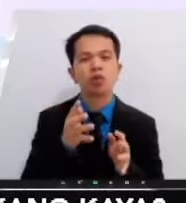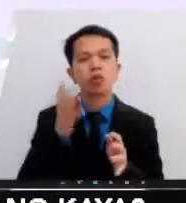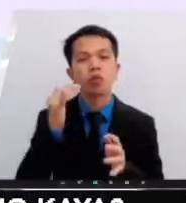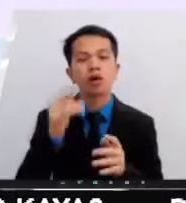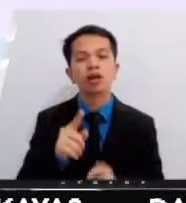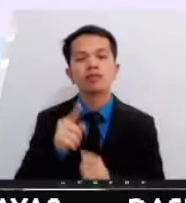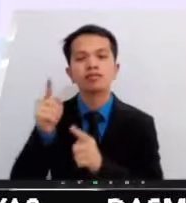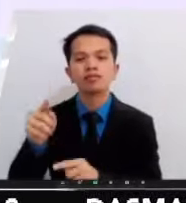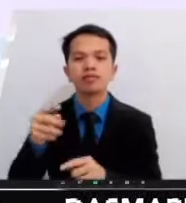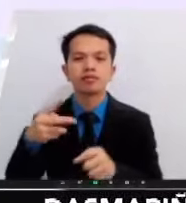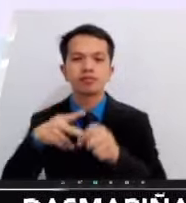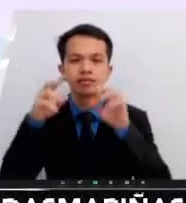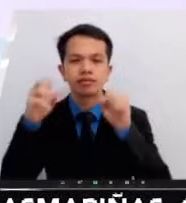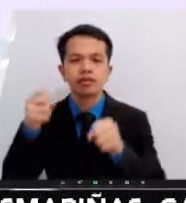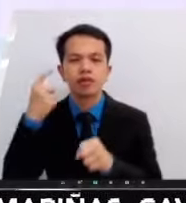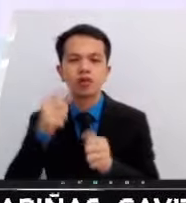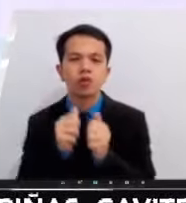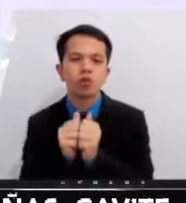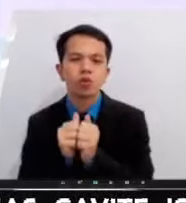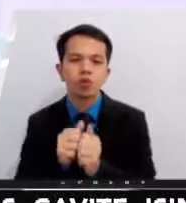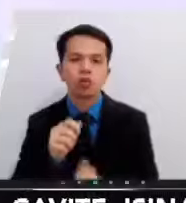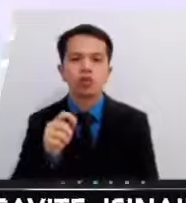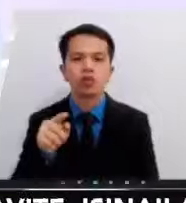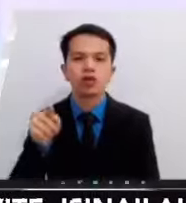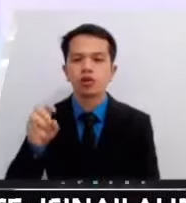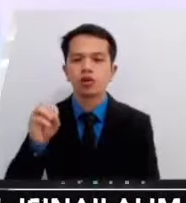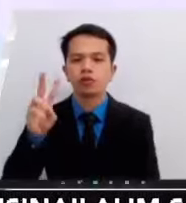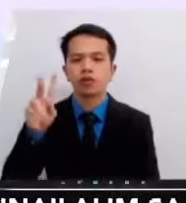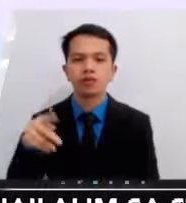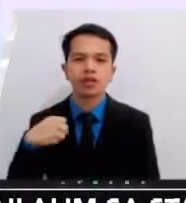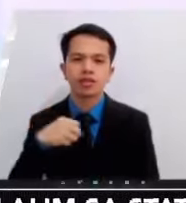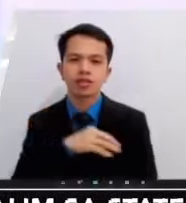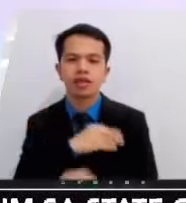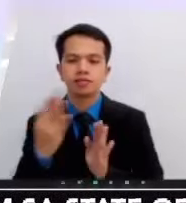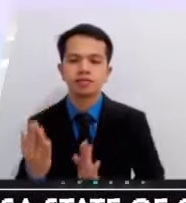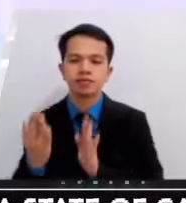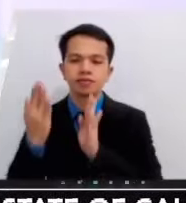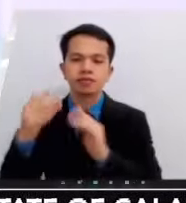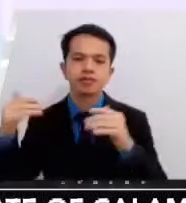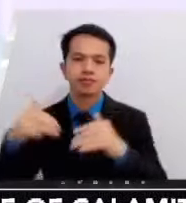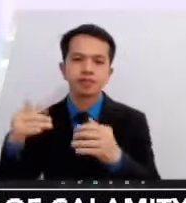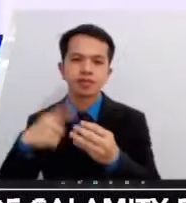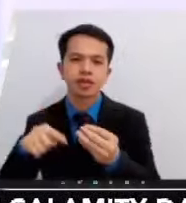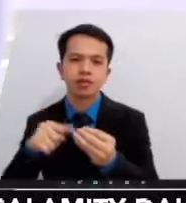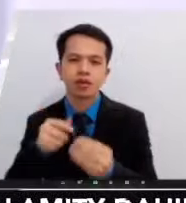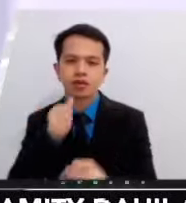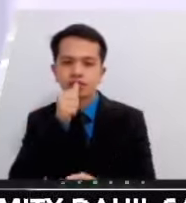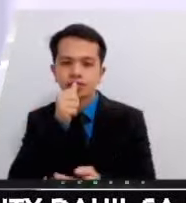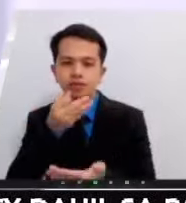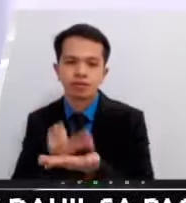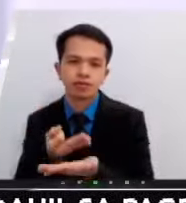President para samahan ng OVP personnel na humarap na sa pagdinig kaugnay sa confidential funds.